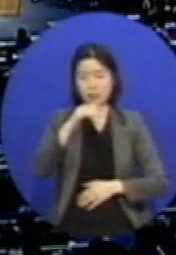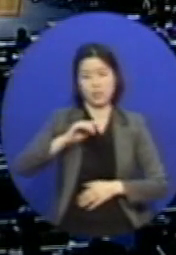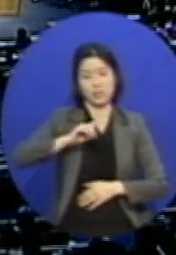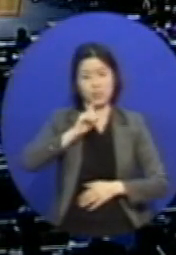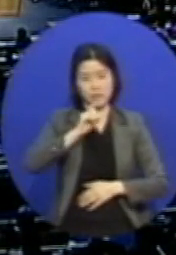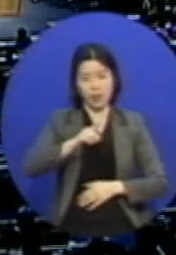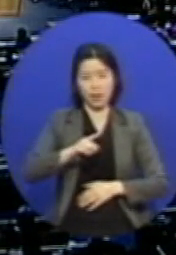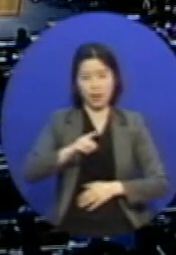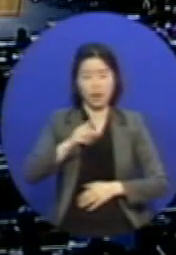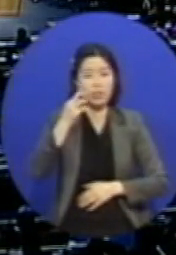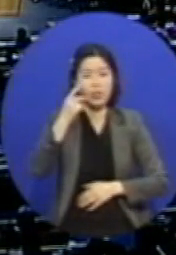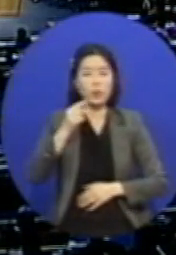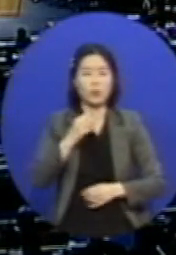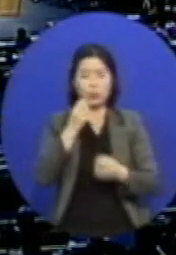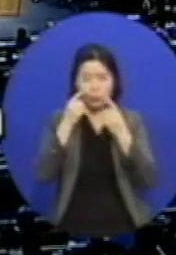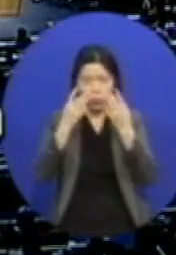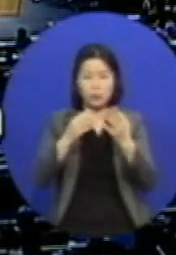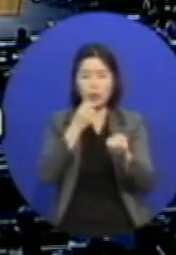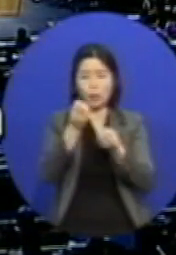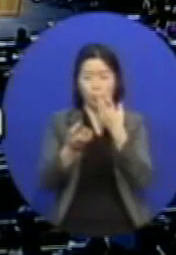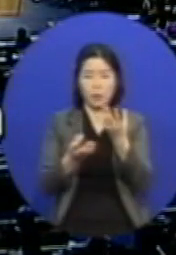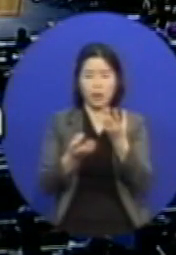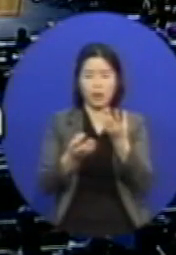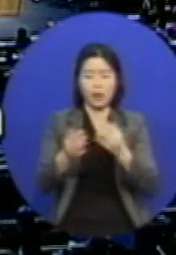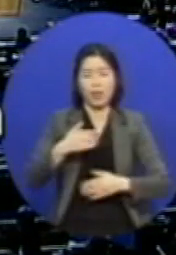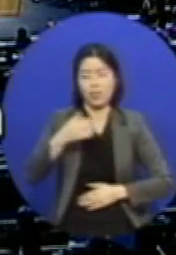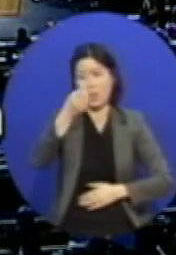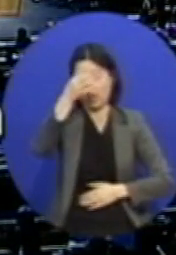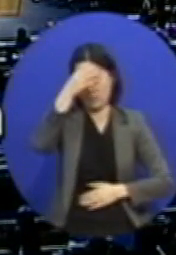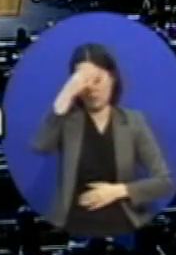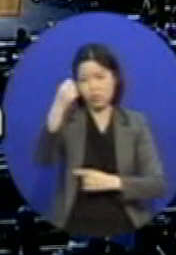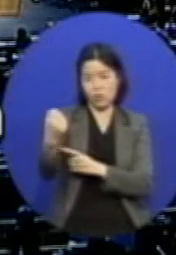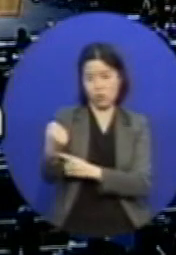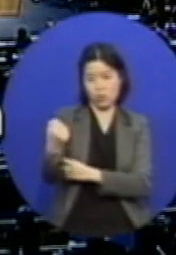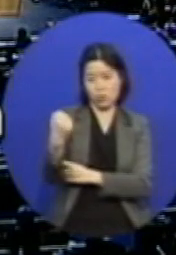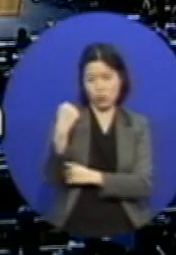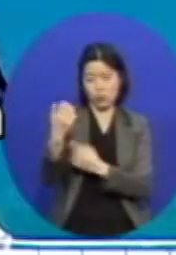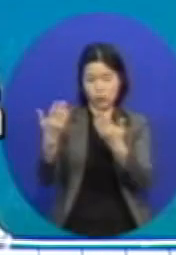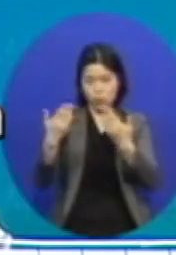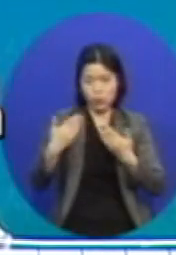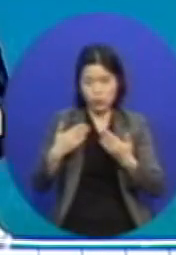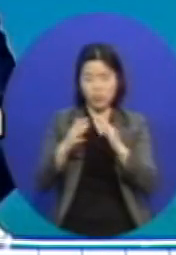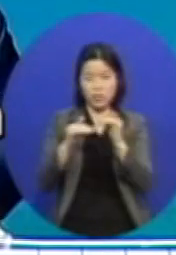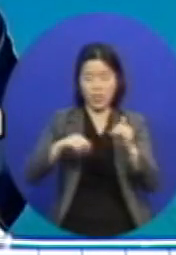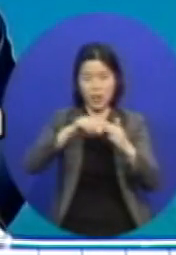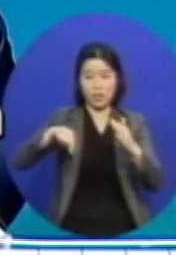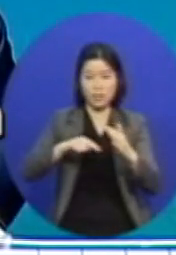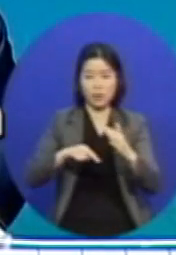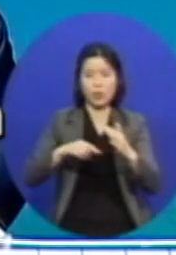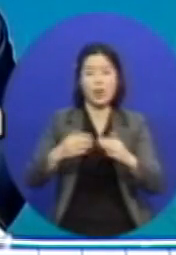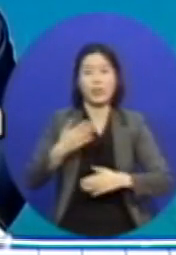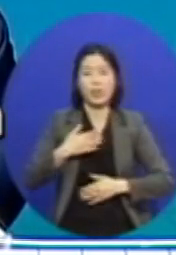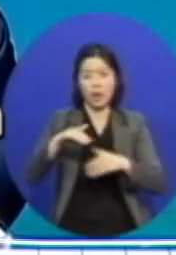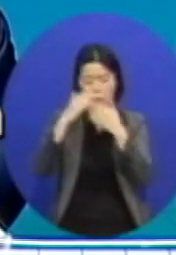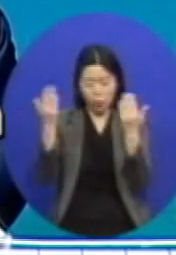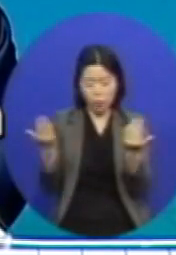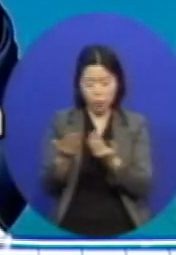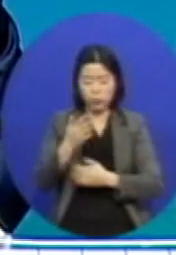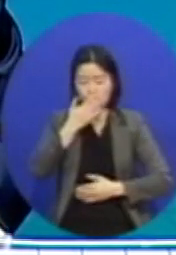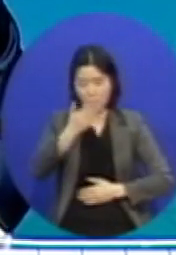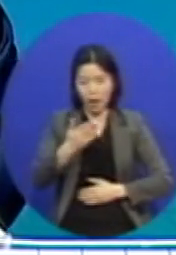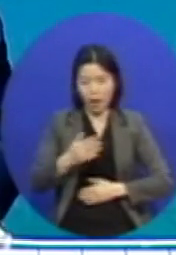바울이 분명히 그렇게 고백 했잖아요 4개의 능력을 주시는 자 안에서 내가 모든 것을 할 수 있다